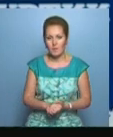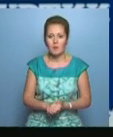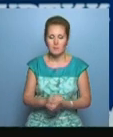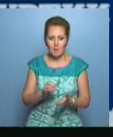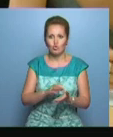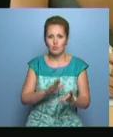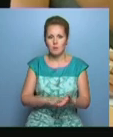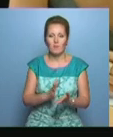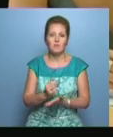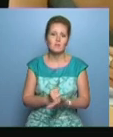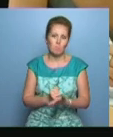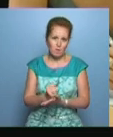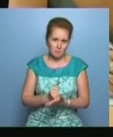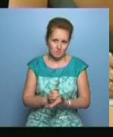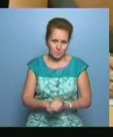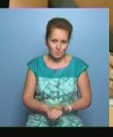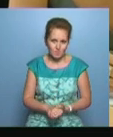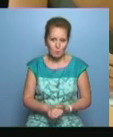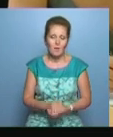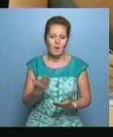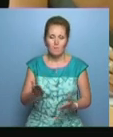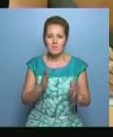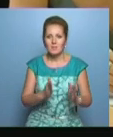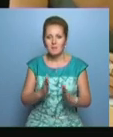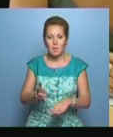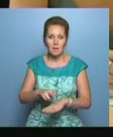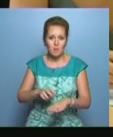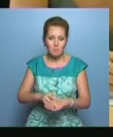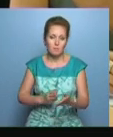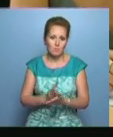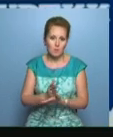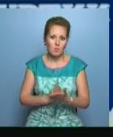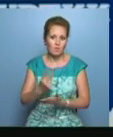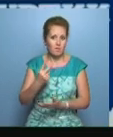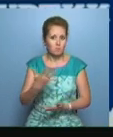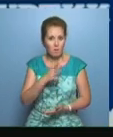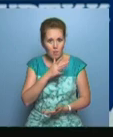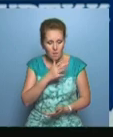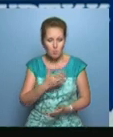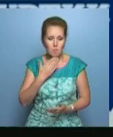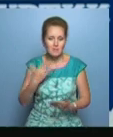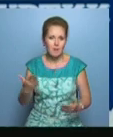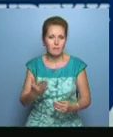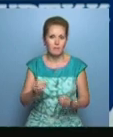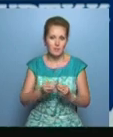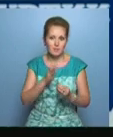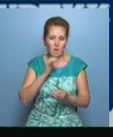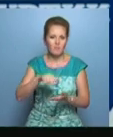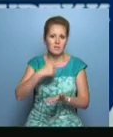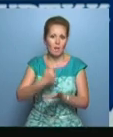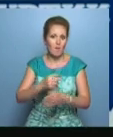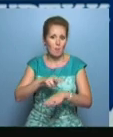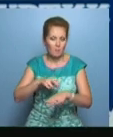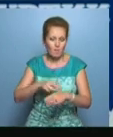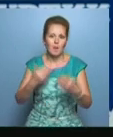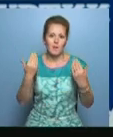зачислен в запас. В системе ГИБДД Альберт Галимов прослужил четверть века. Последние 10 лет из них возглавлял ведомство. Сейчас